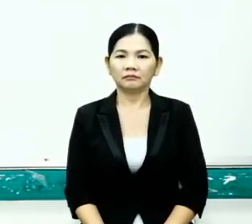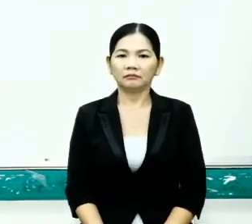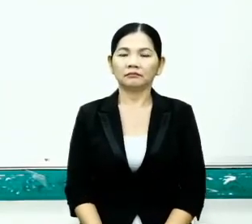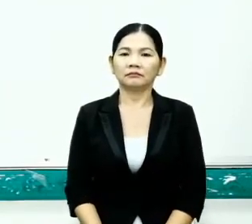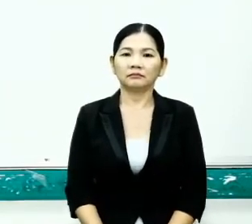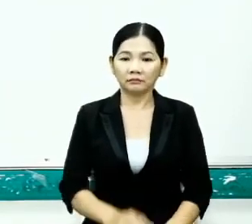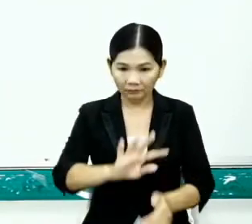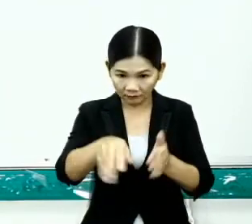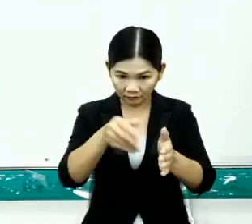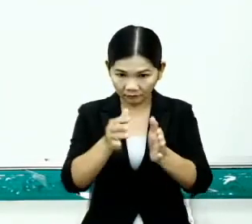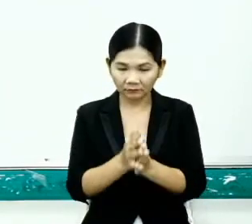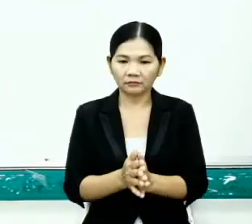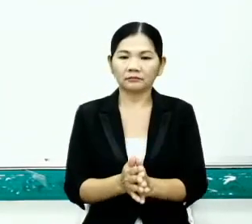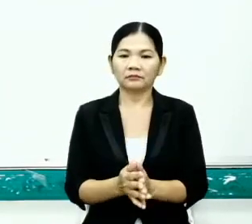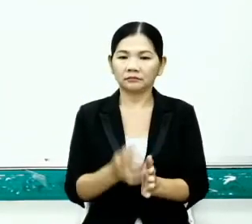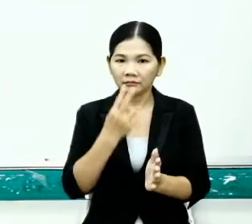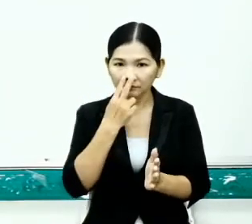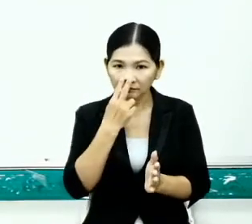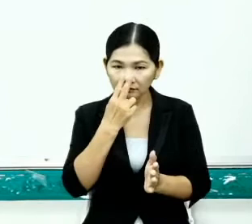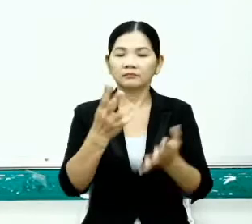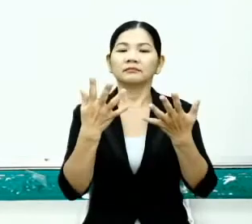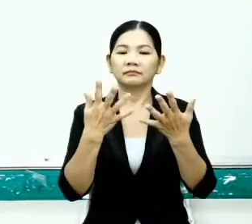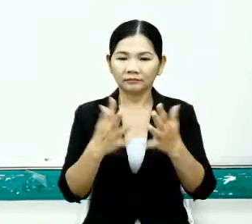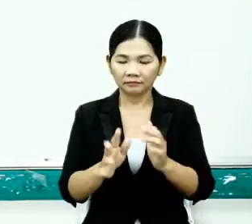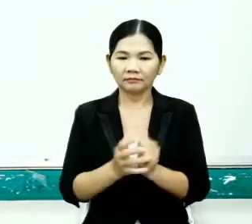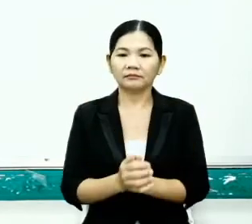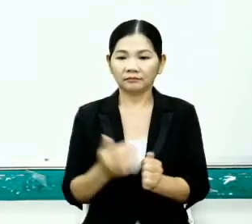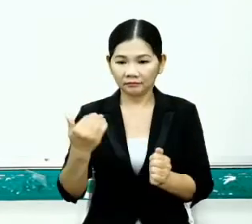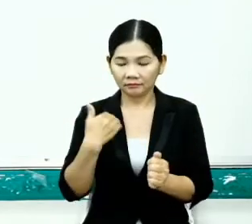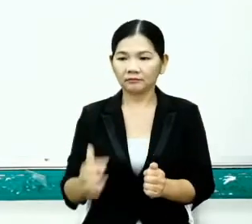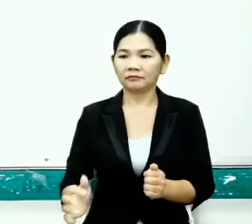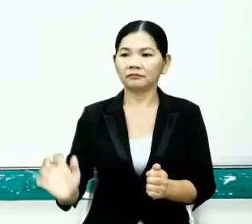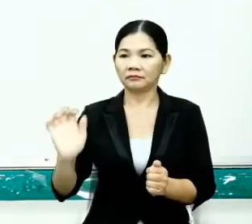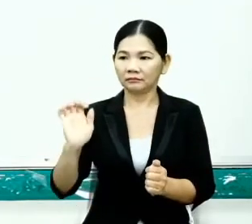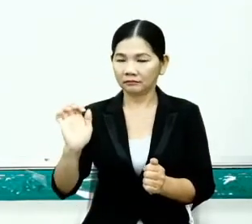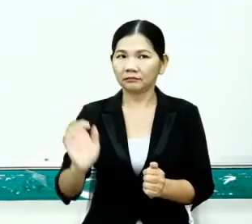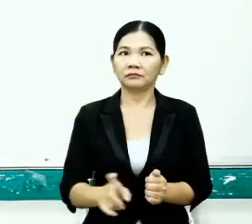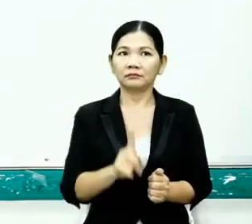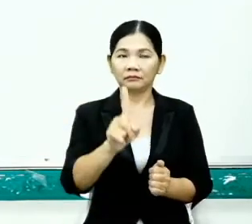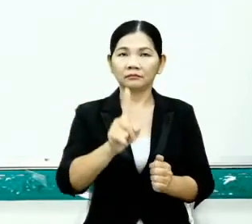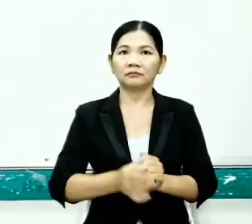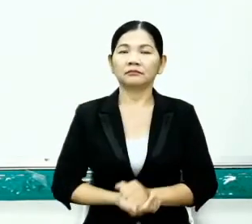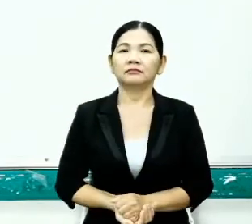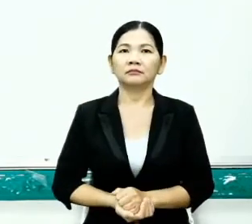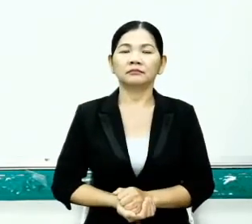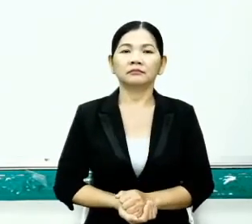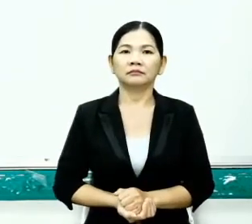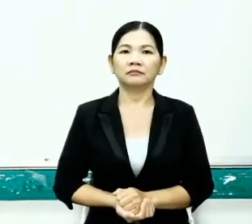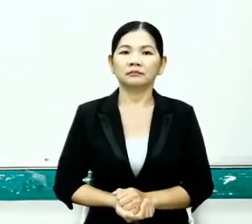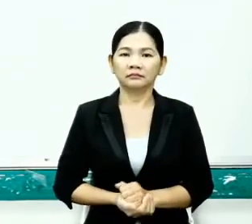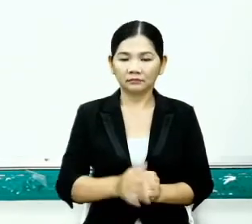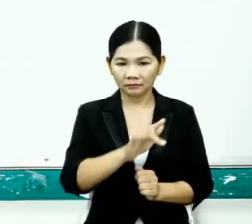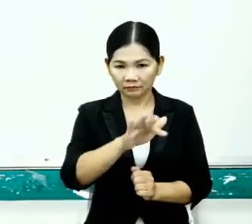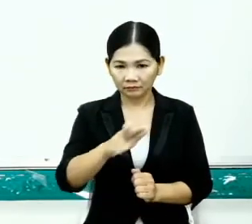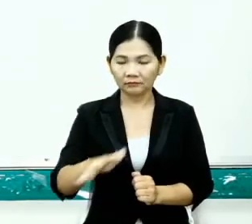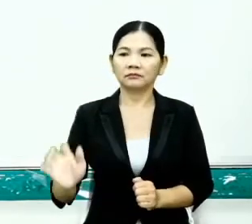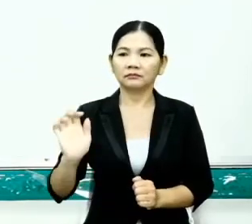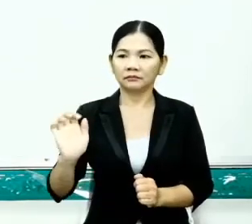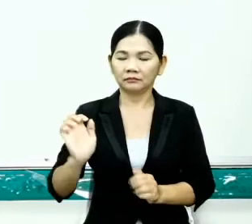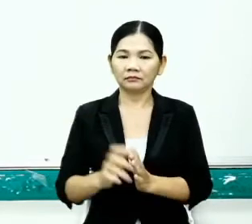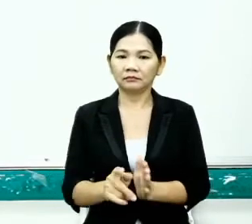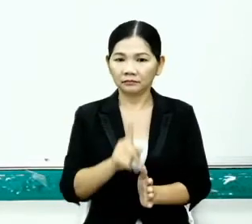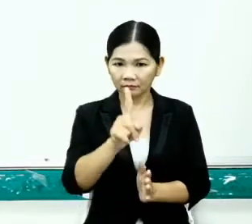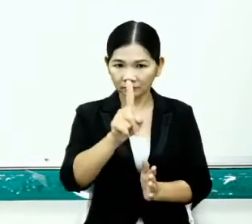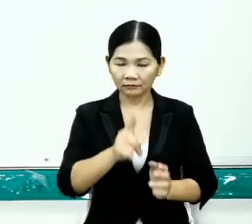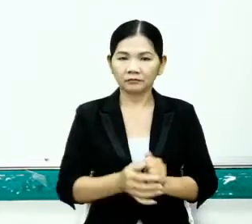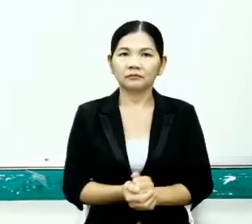ចាអរគុណបើកូនរកឃើញហើយអ្នកគ្រូក៏មានអក្សរចមួយទៀតដែរចាតែអក្សរចរបស់អ្នកគ្រូមួយទៀ